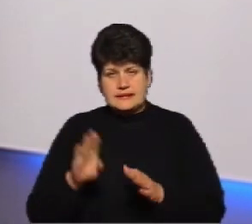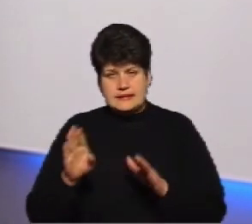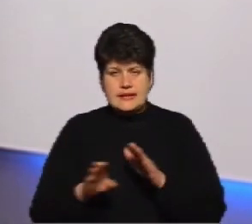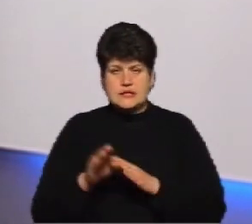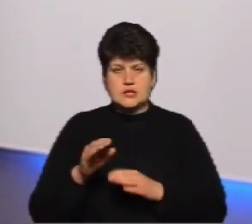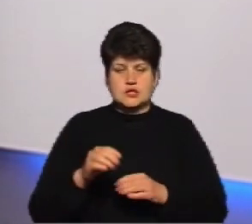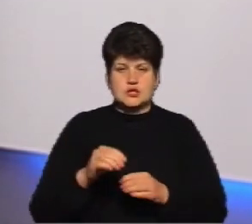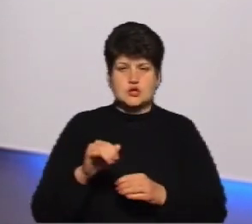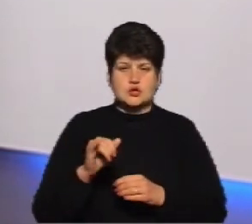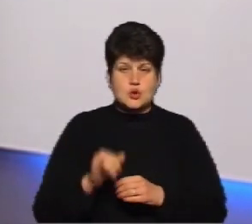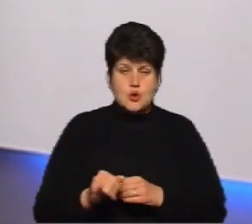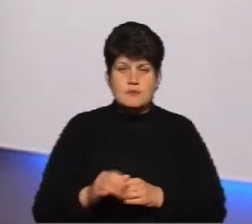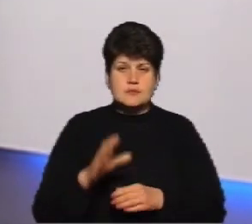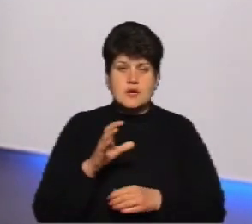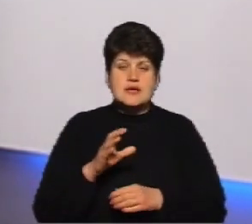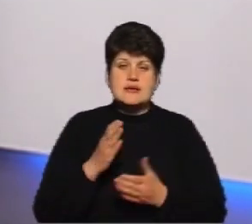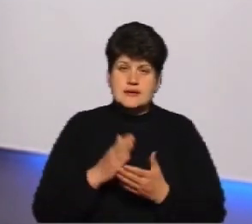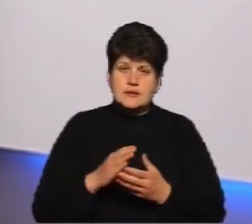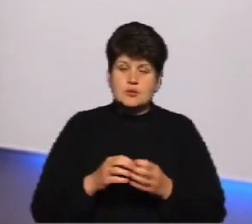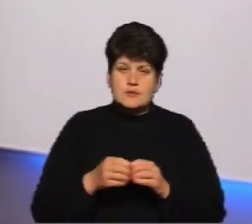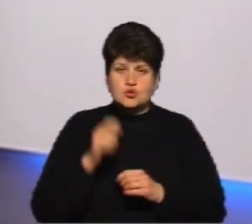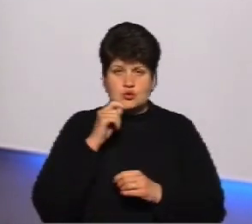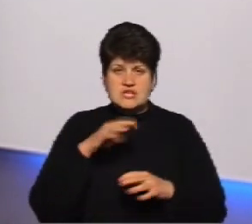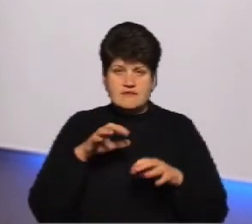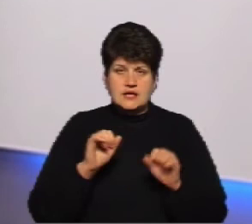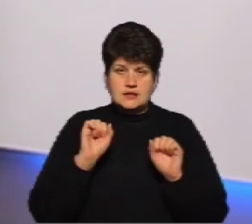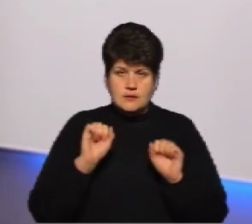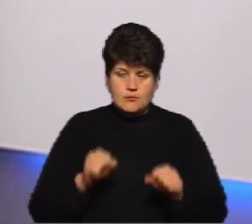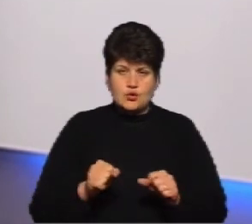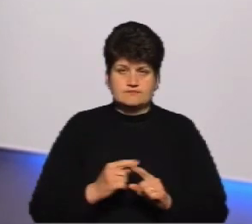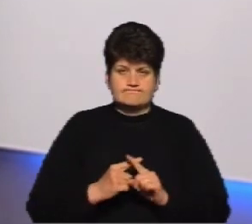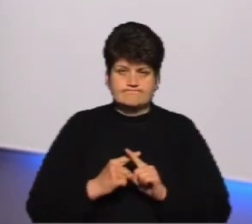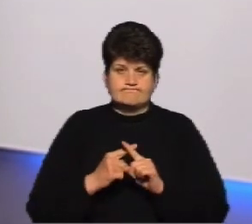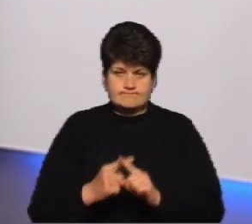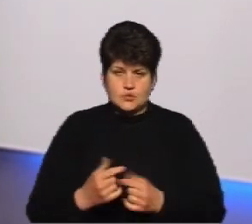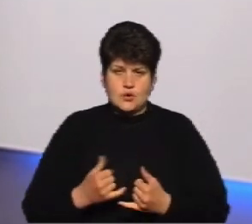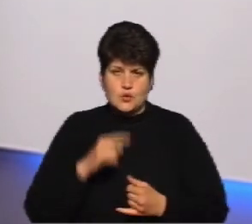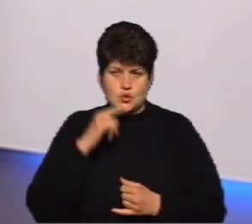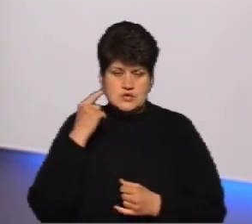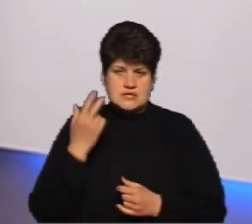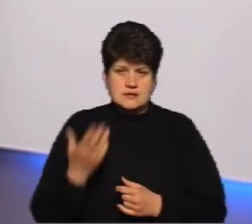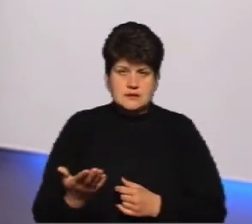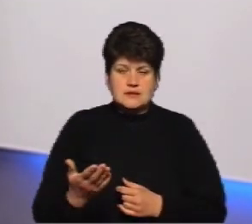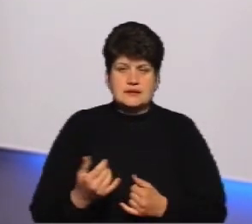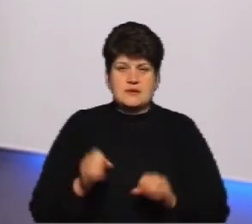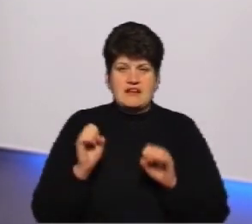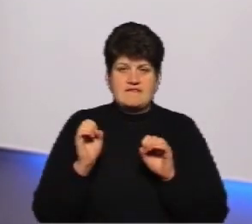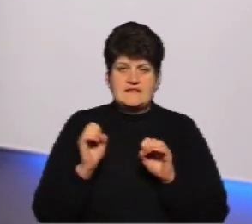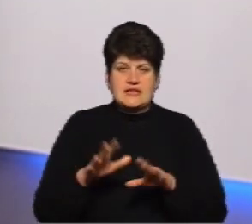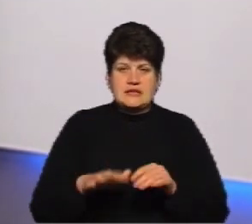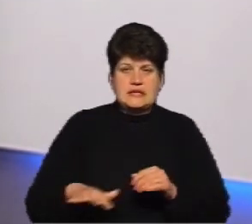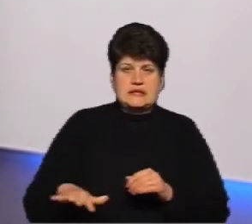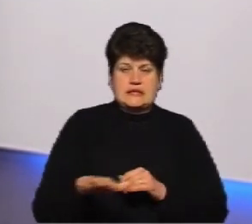Чи є загроза, на вашу думку, що українська влада може піти на серйозні поступки Російської Федерації, наприклад, віддати території, до